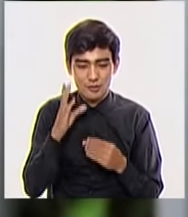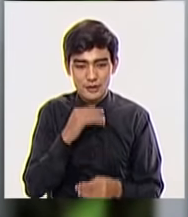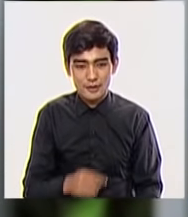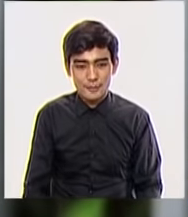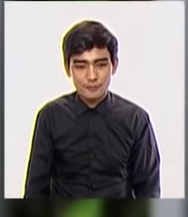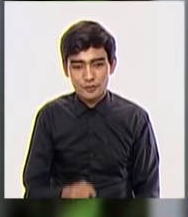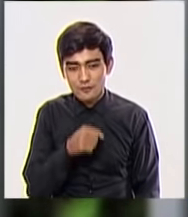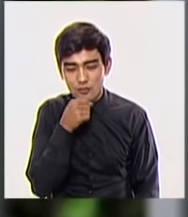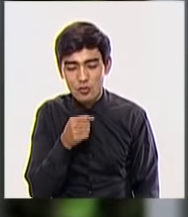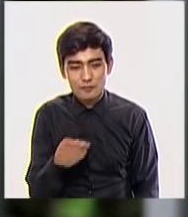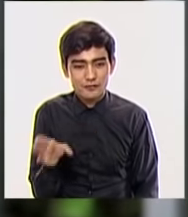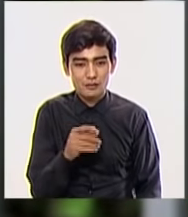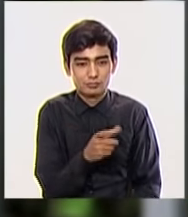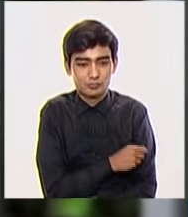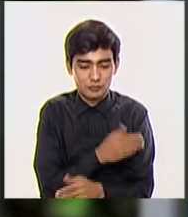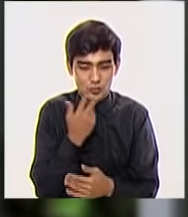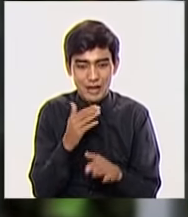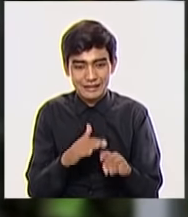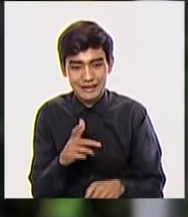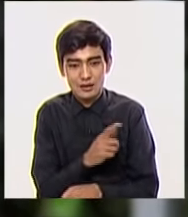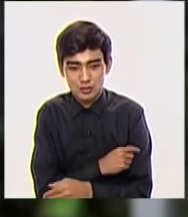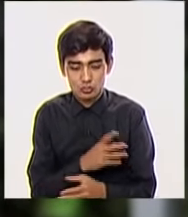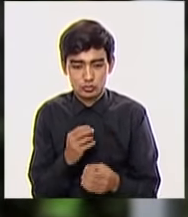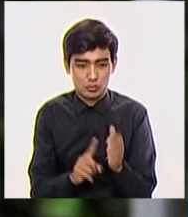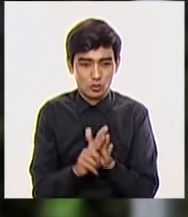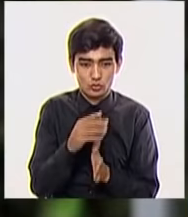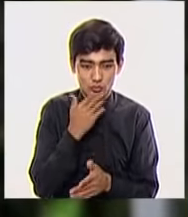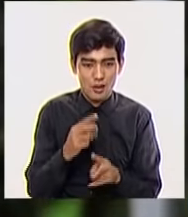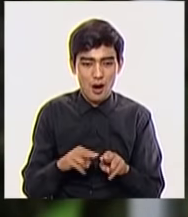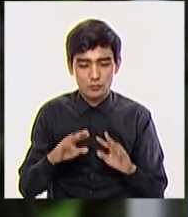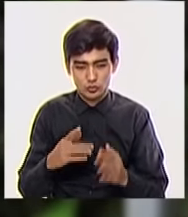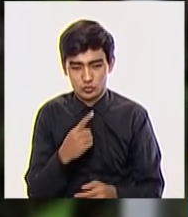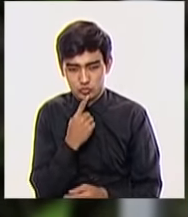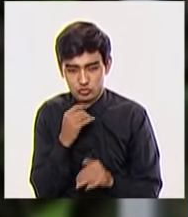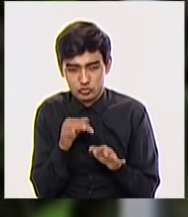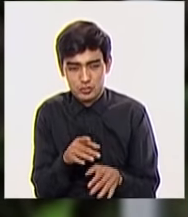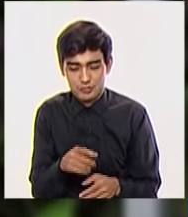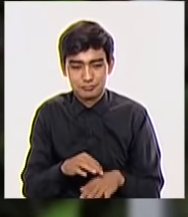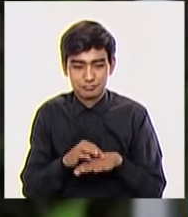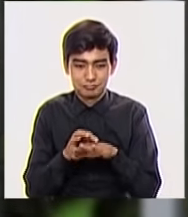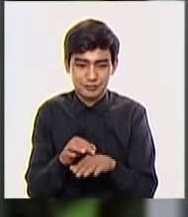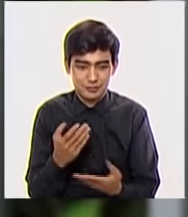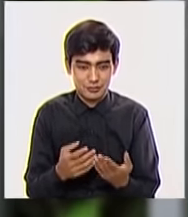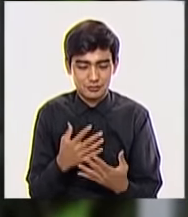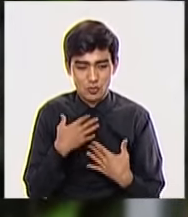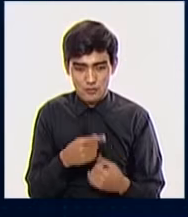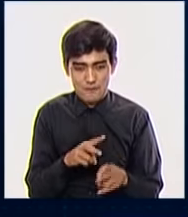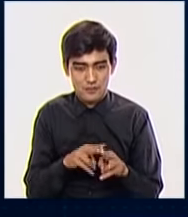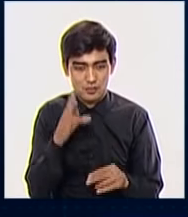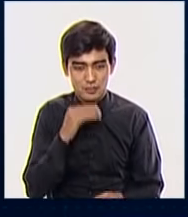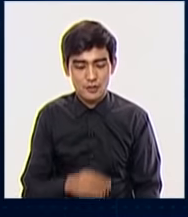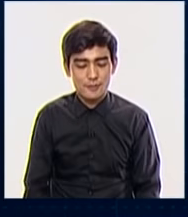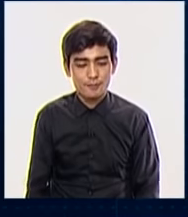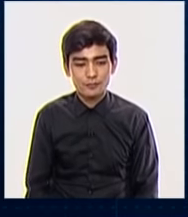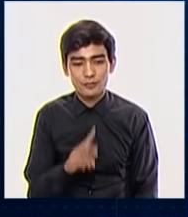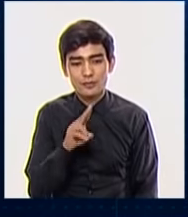Взрослые не все вакцинированы, а вакцинация детей еще даже не начиналась. В такой ситуации сложно решить, стоит ли рисковать их здоровьем. А в